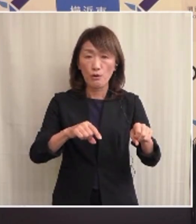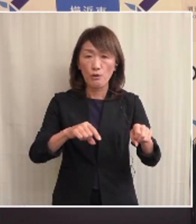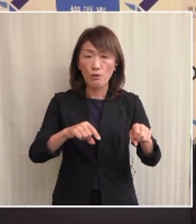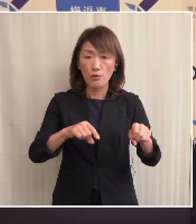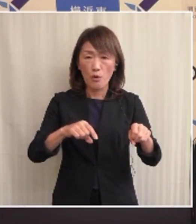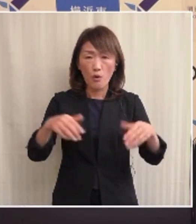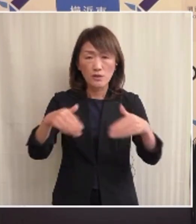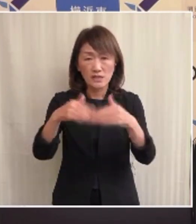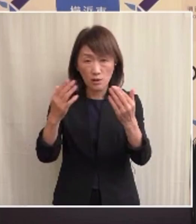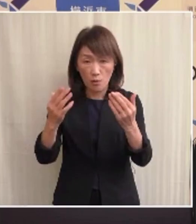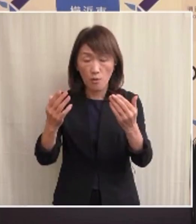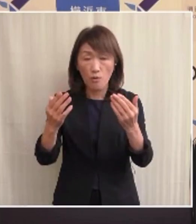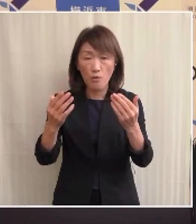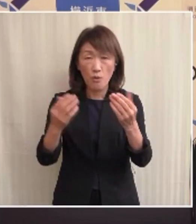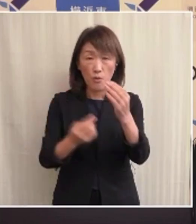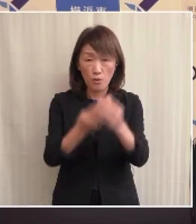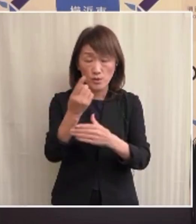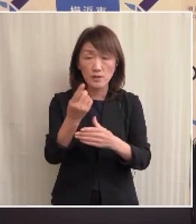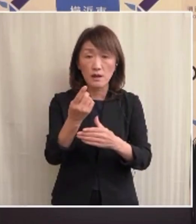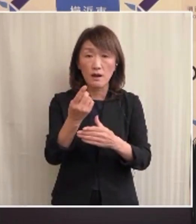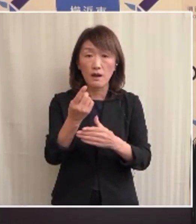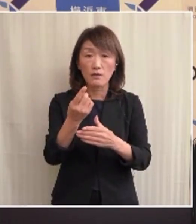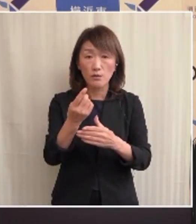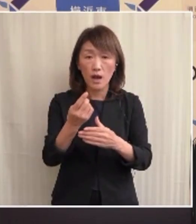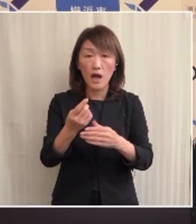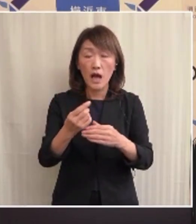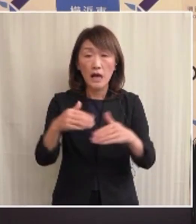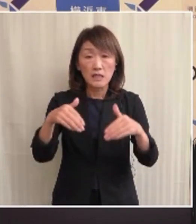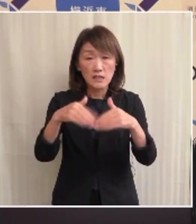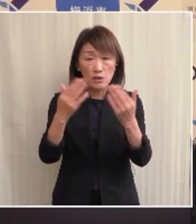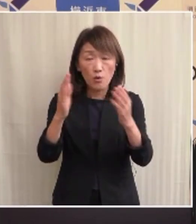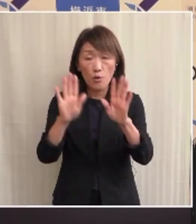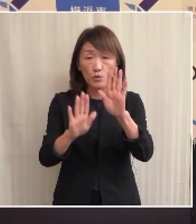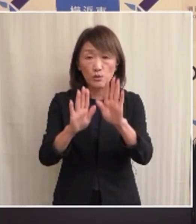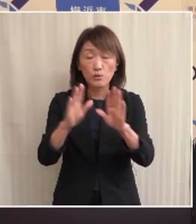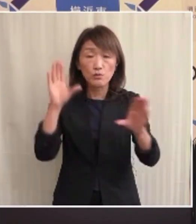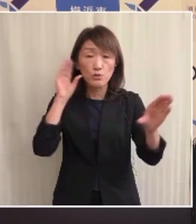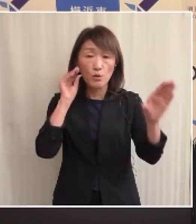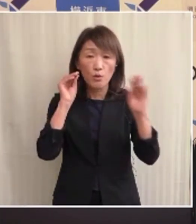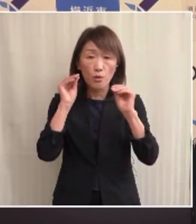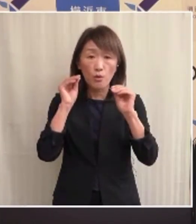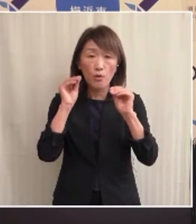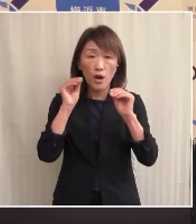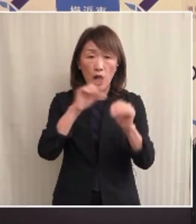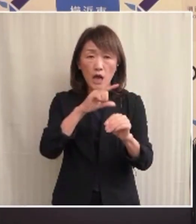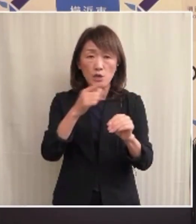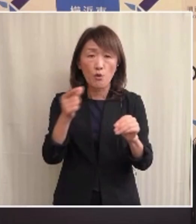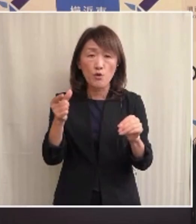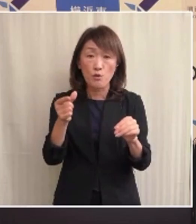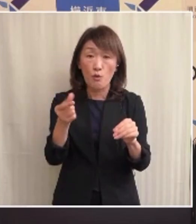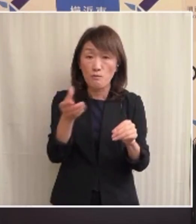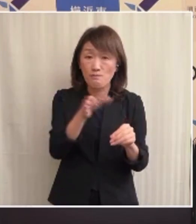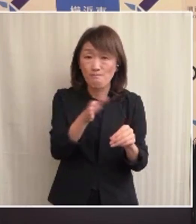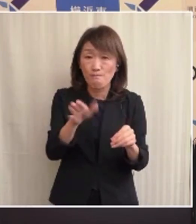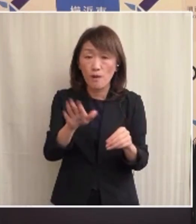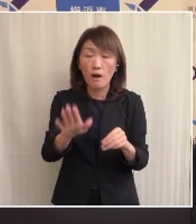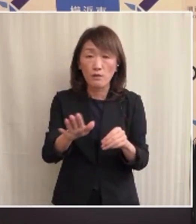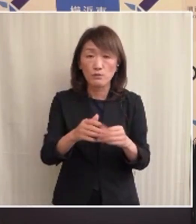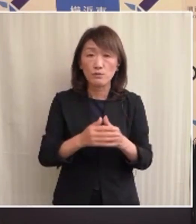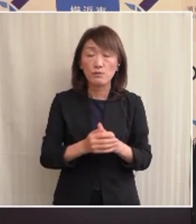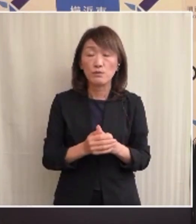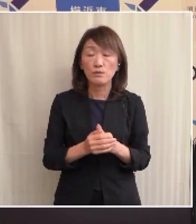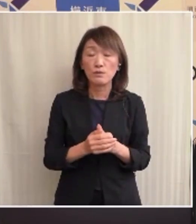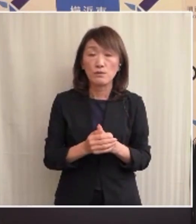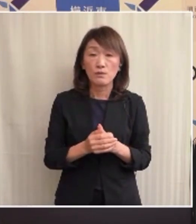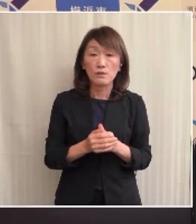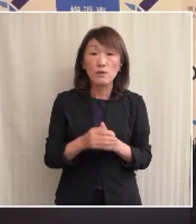事故を起こしたとか、その交通事故の情報がいろいろこう入ります。でこれに